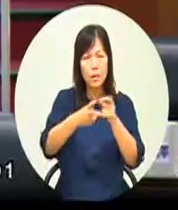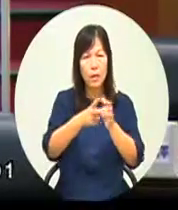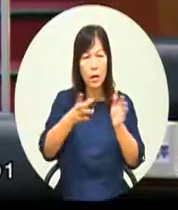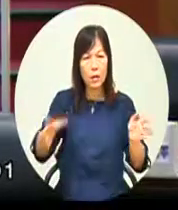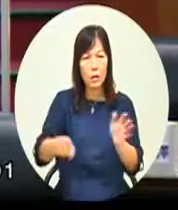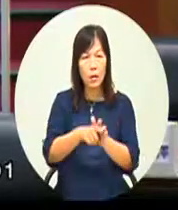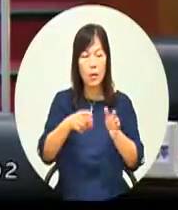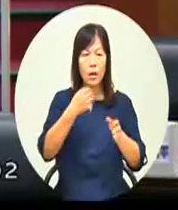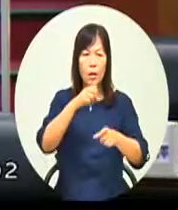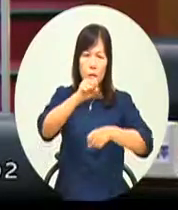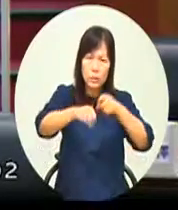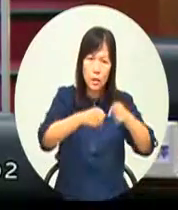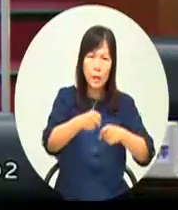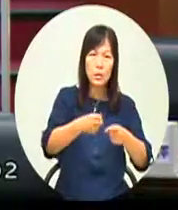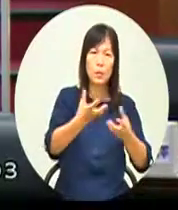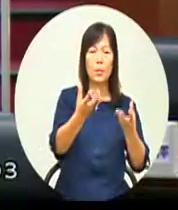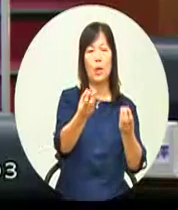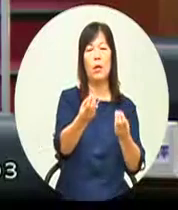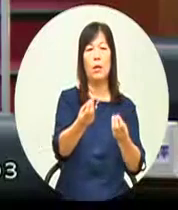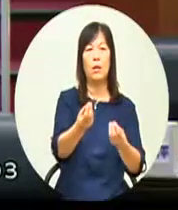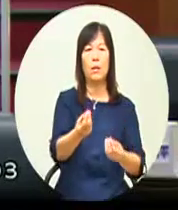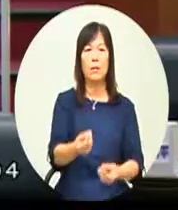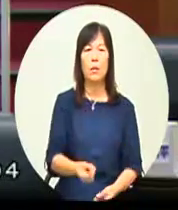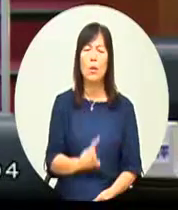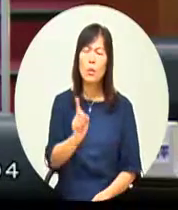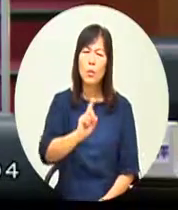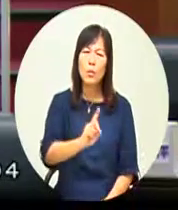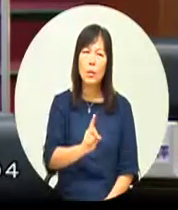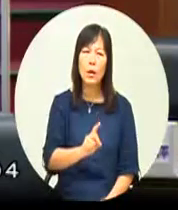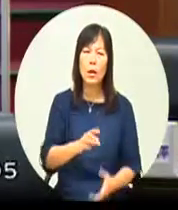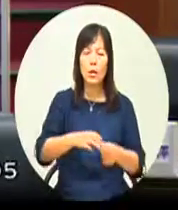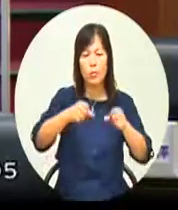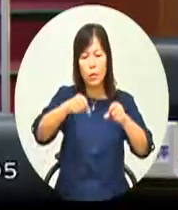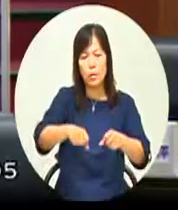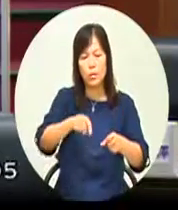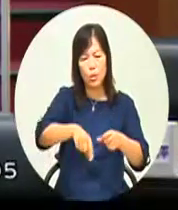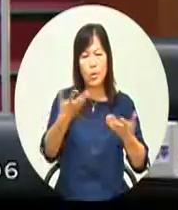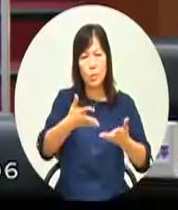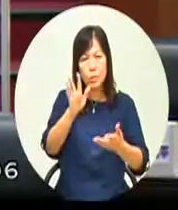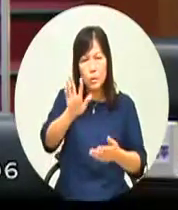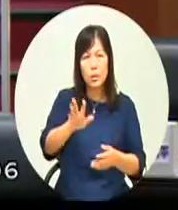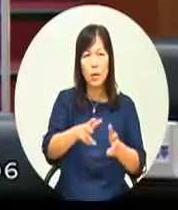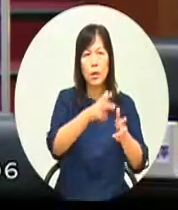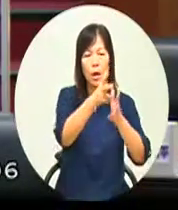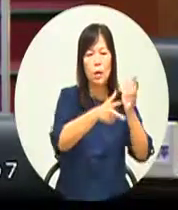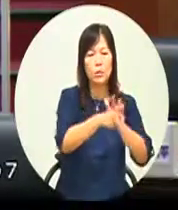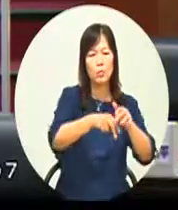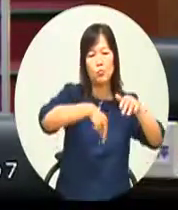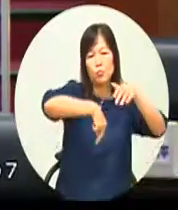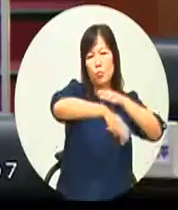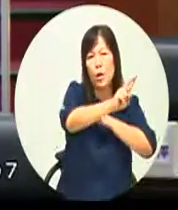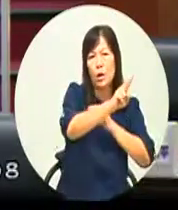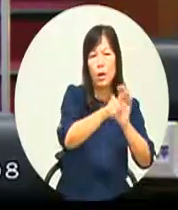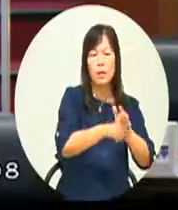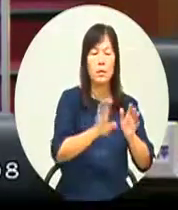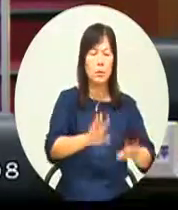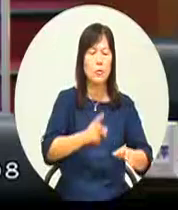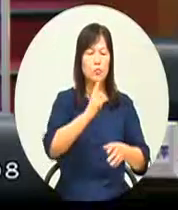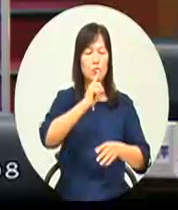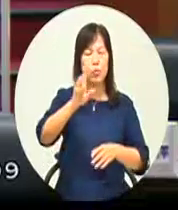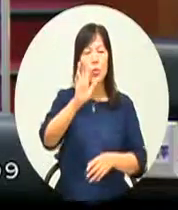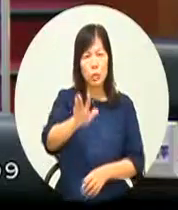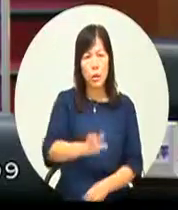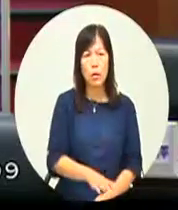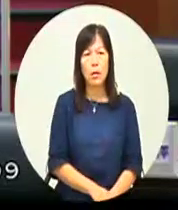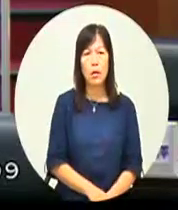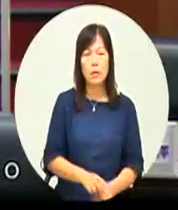两年了，没有半台脚踏车进去，为什么？因为合约出问题，厂商办公造诣啊，就卖给他法律诉讼，那